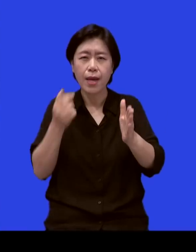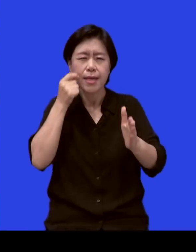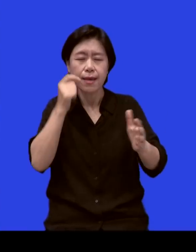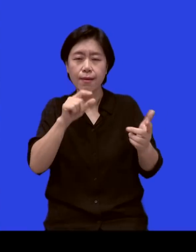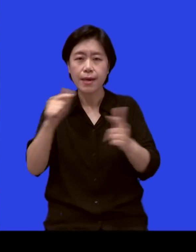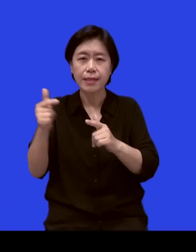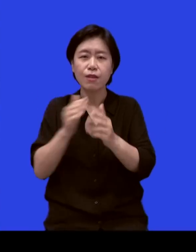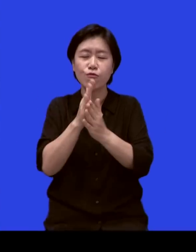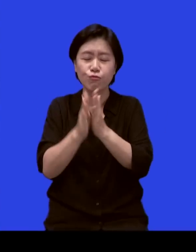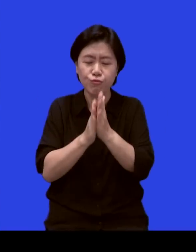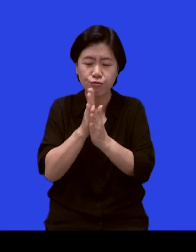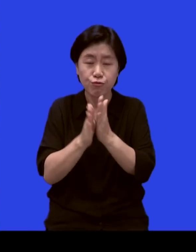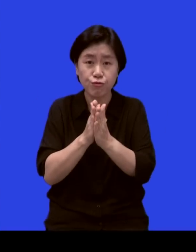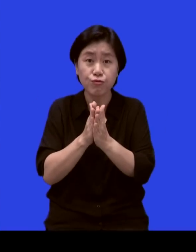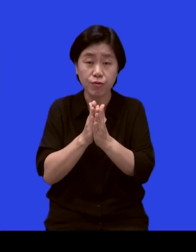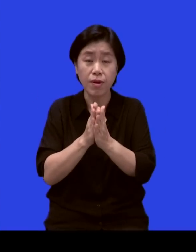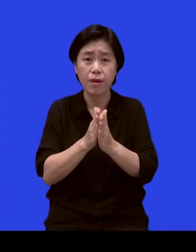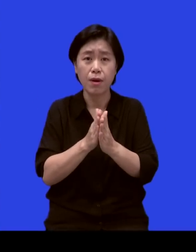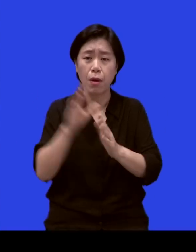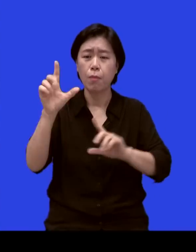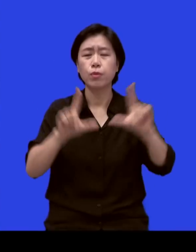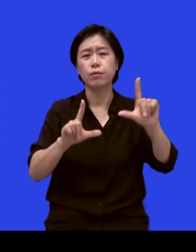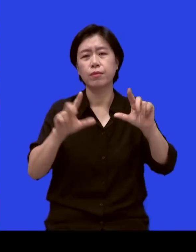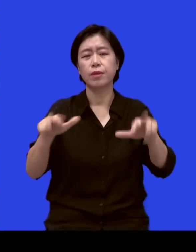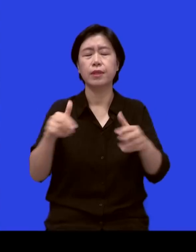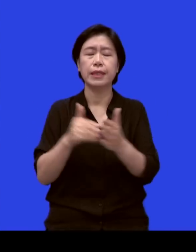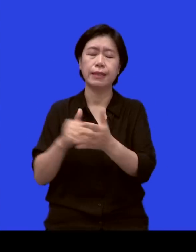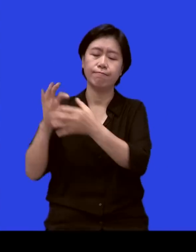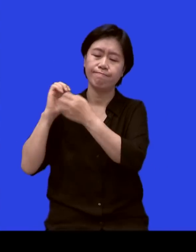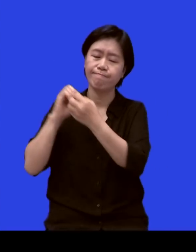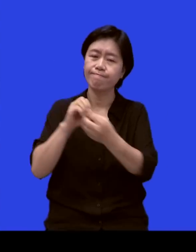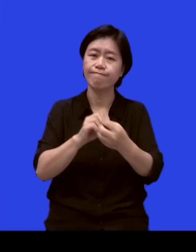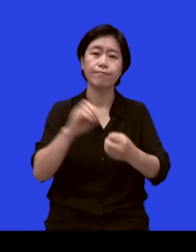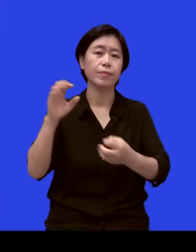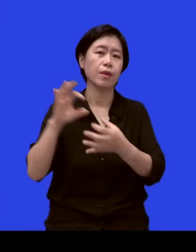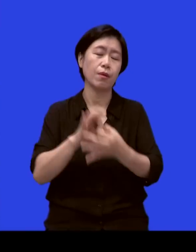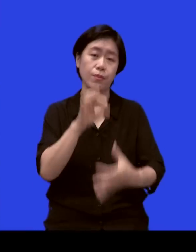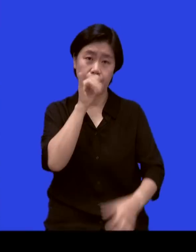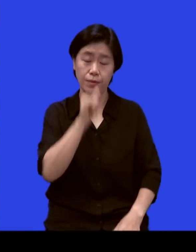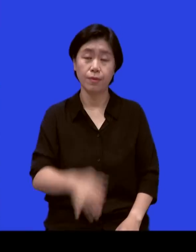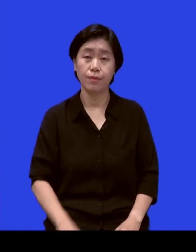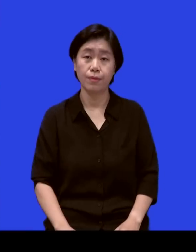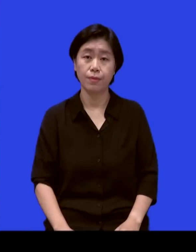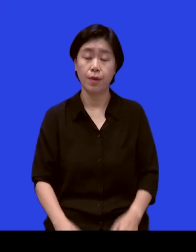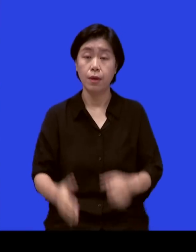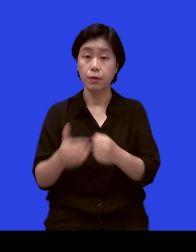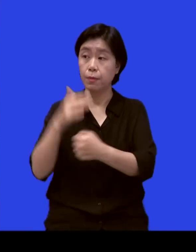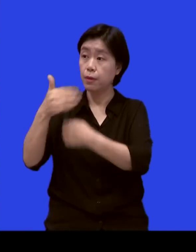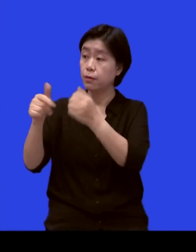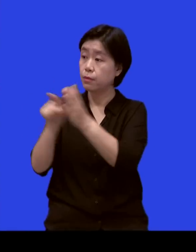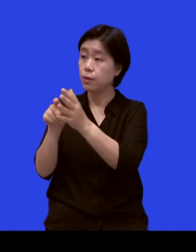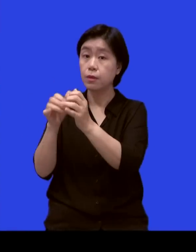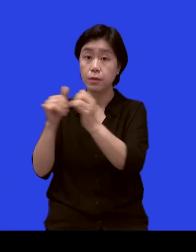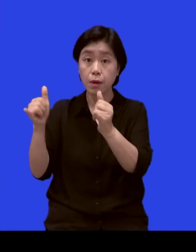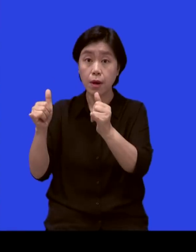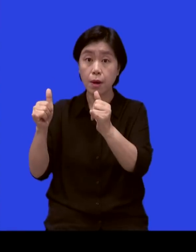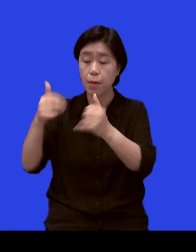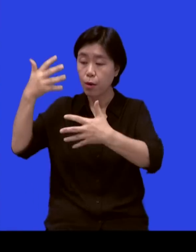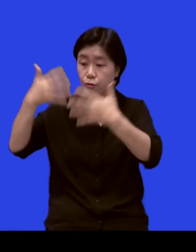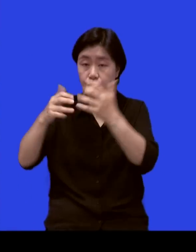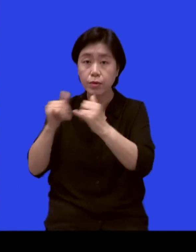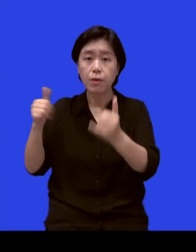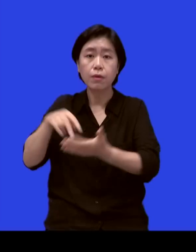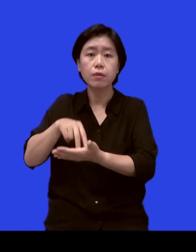순간들도 크리스찬 연인들이 막 그 고사 절을 하기 싫어서 뭐 그런 일들도 많이 있고 그러니까 아마 이미 그 전에 확고한 믿음 생활을